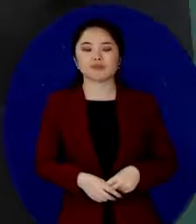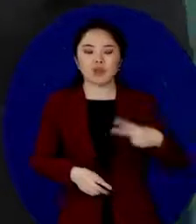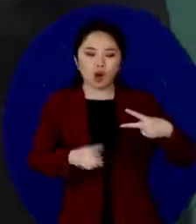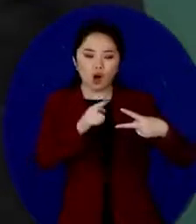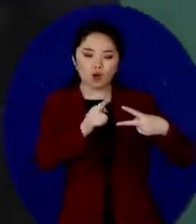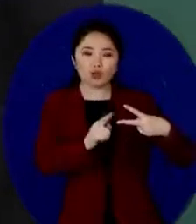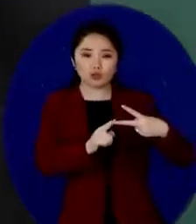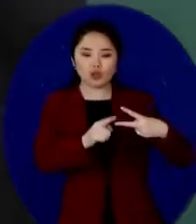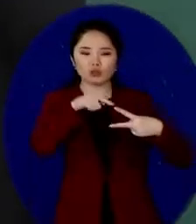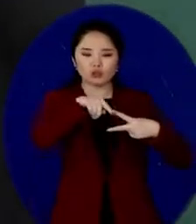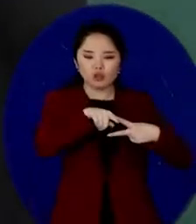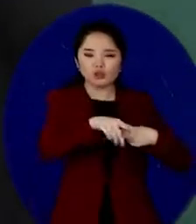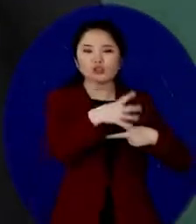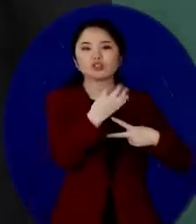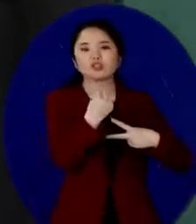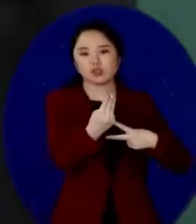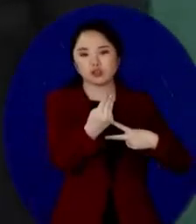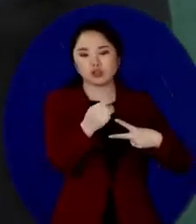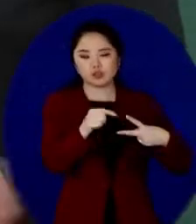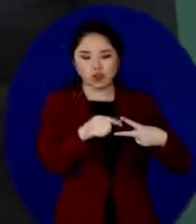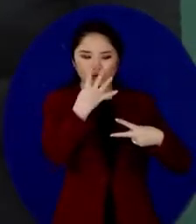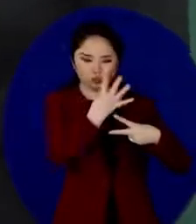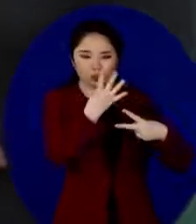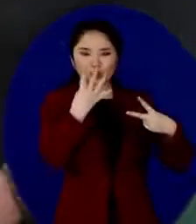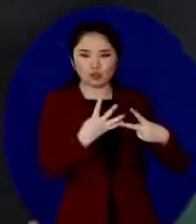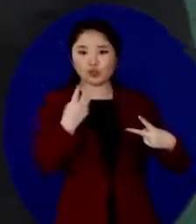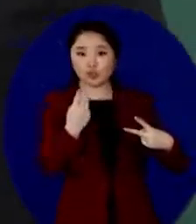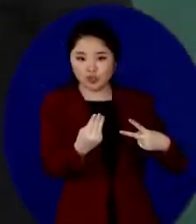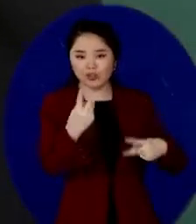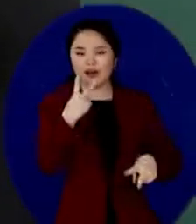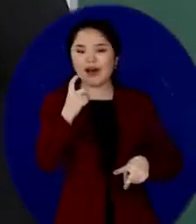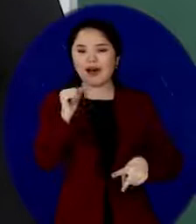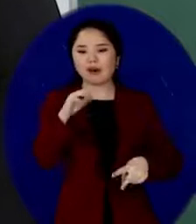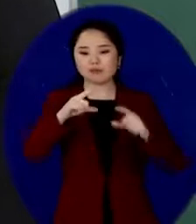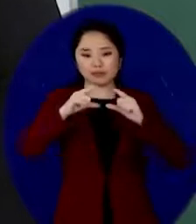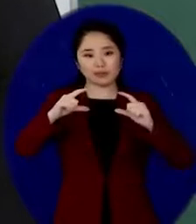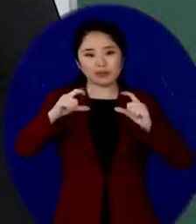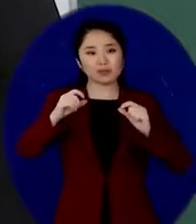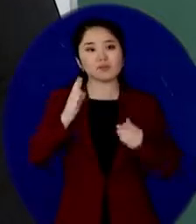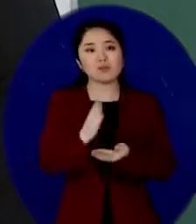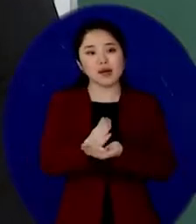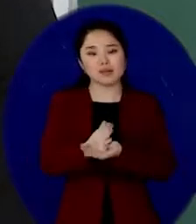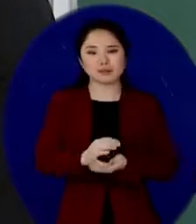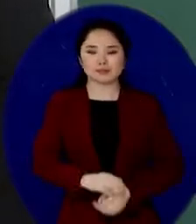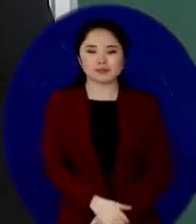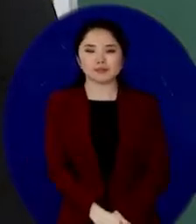2 багцад тус бүр 4 4 ширхэг хавтан байна.